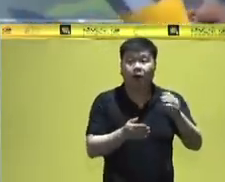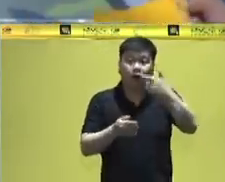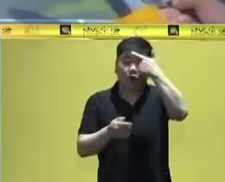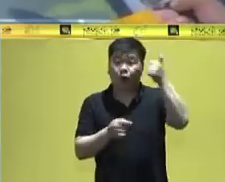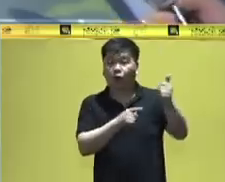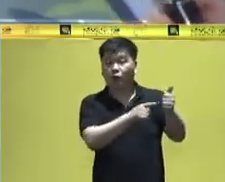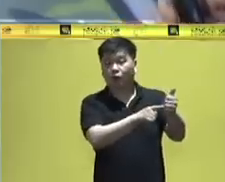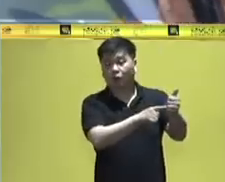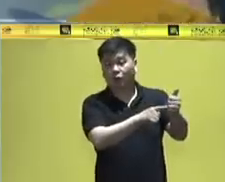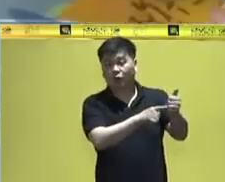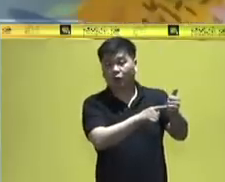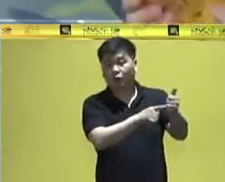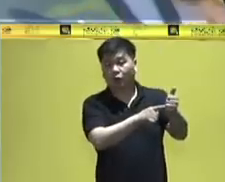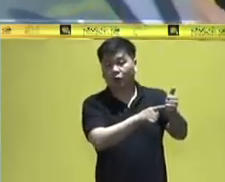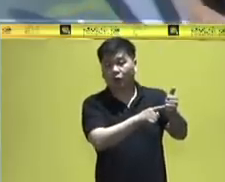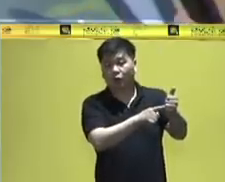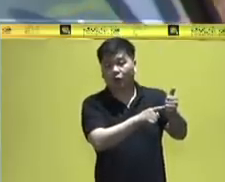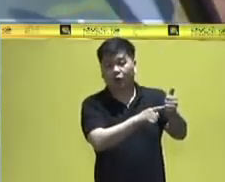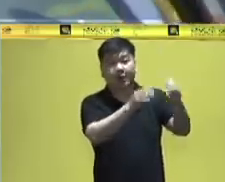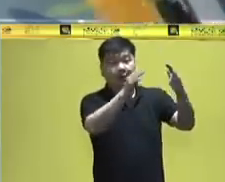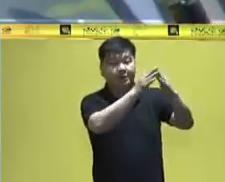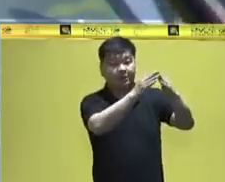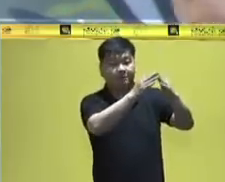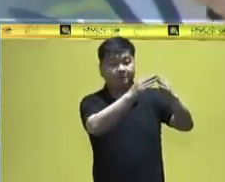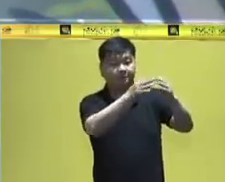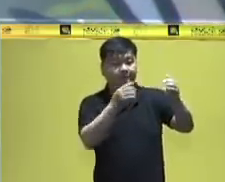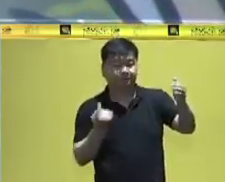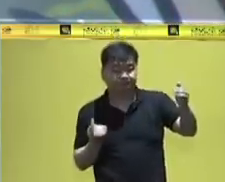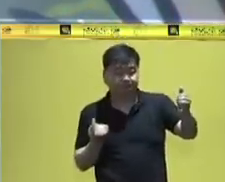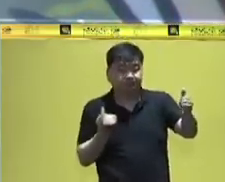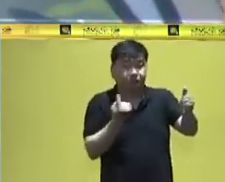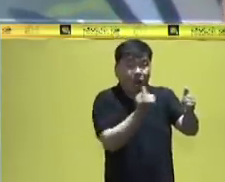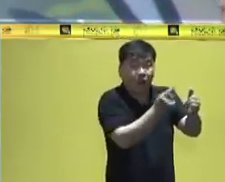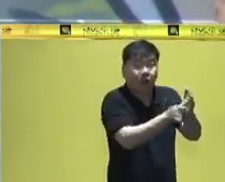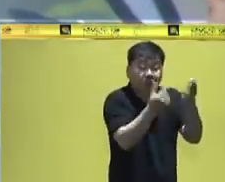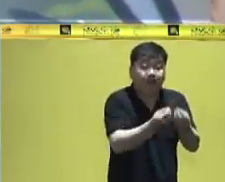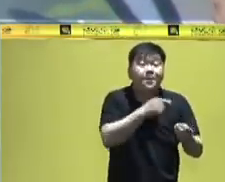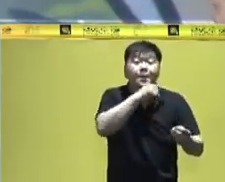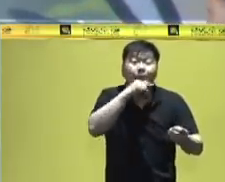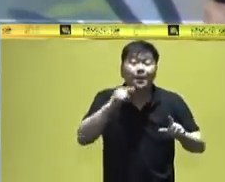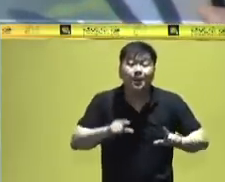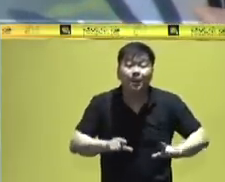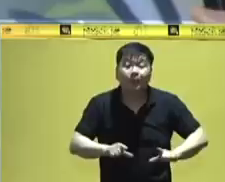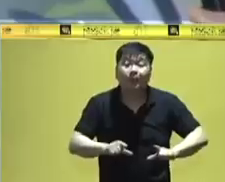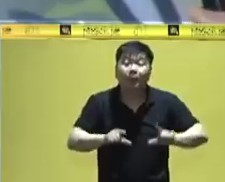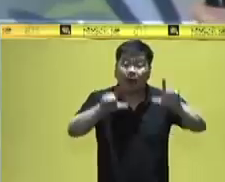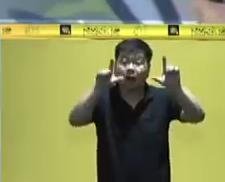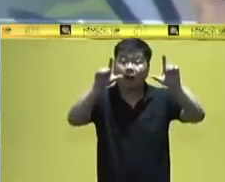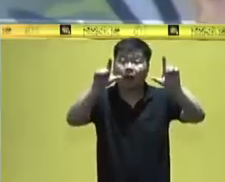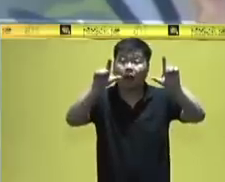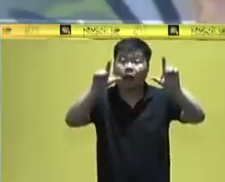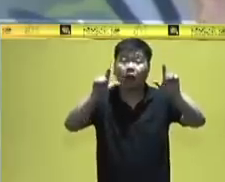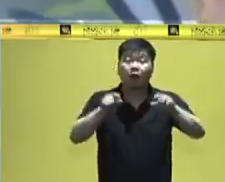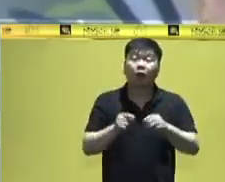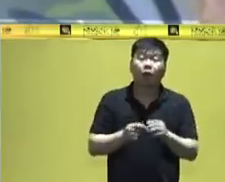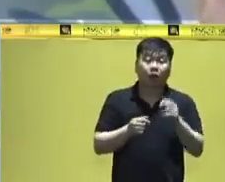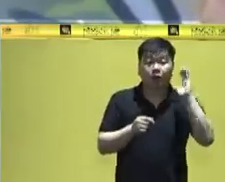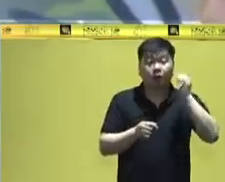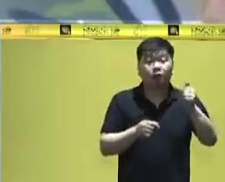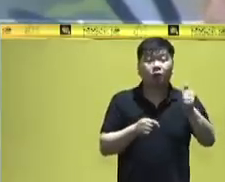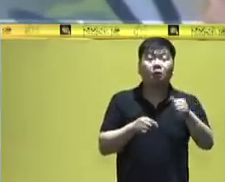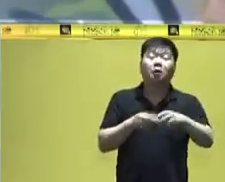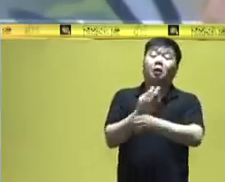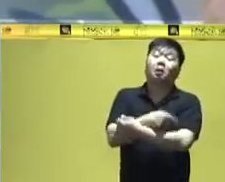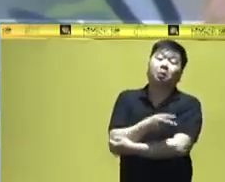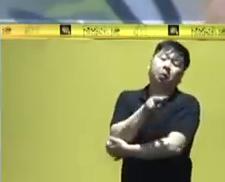이렇게 그 이 관저에 출입하면서 대통령께서 일요일날 같은 때 뭘 이렇게 관저 바깥에 있는 잔디밭을 혼자 내다보고